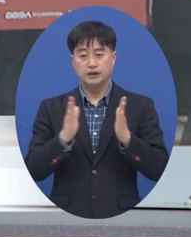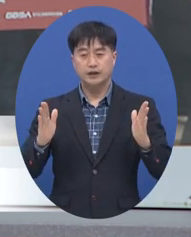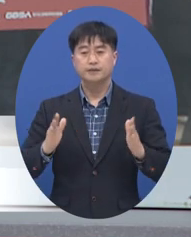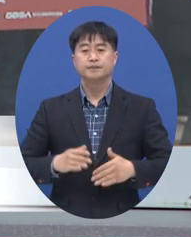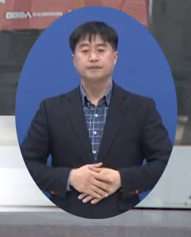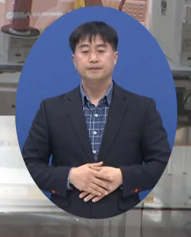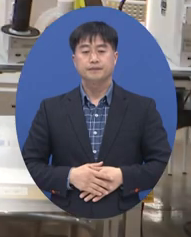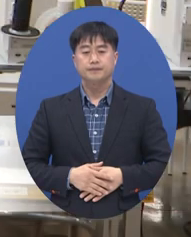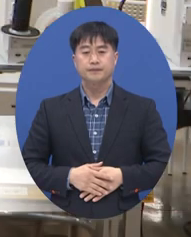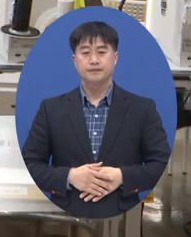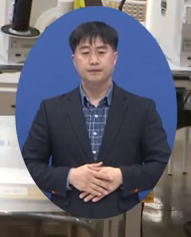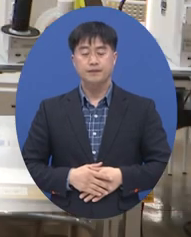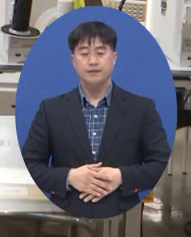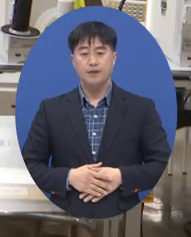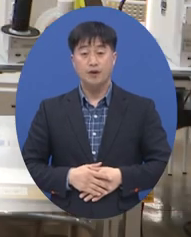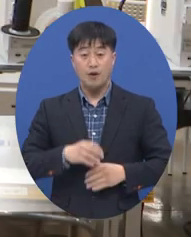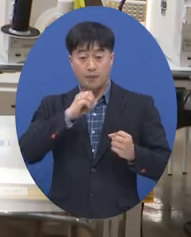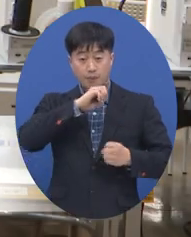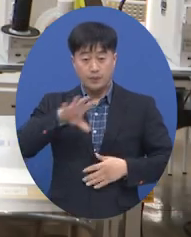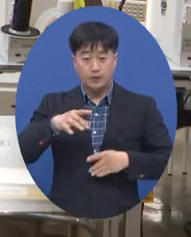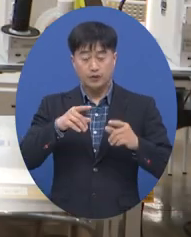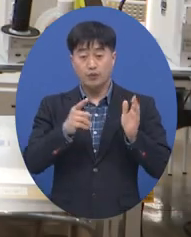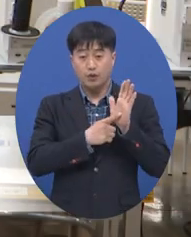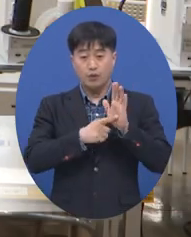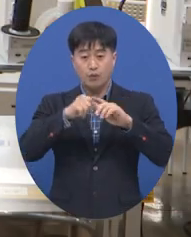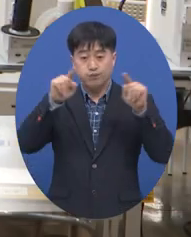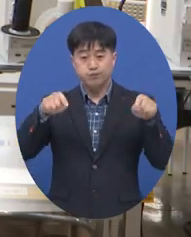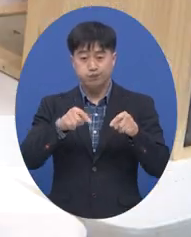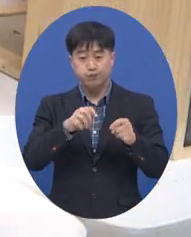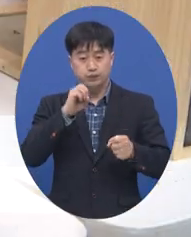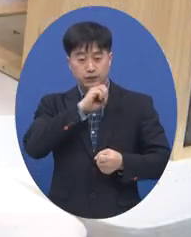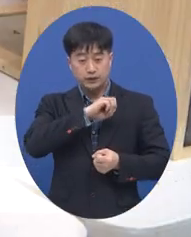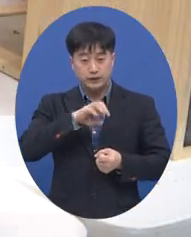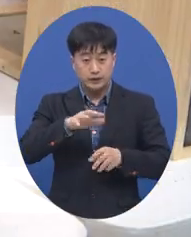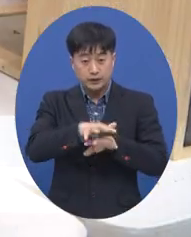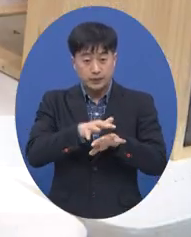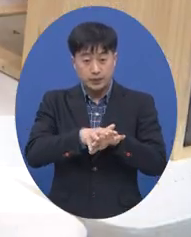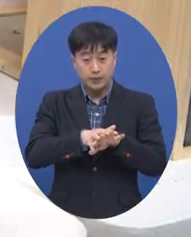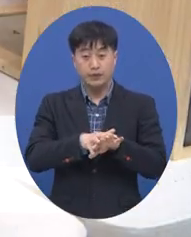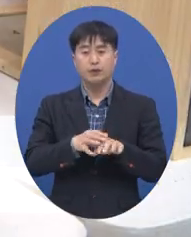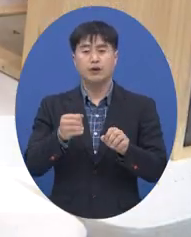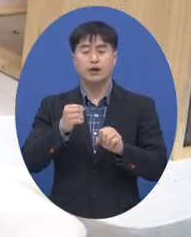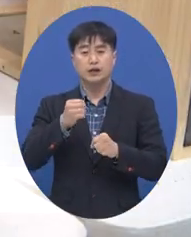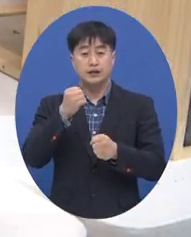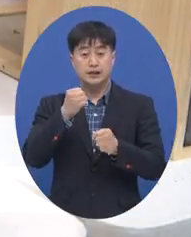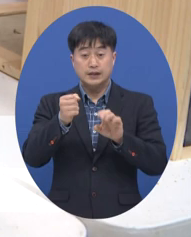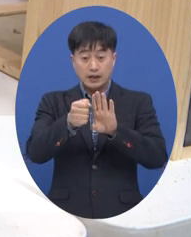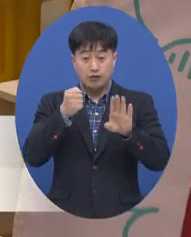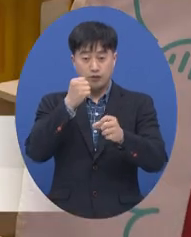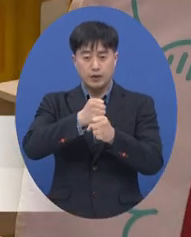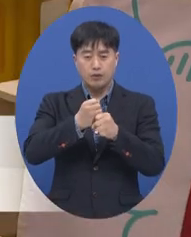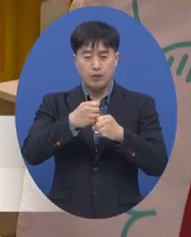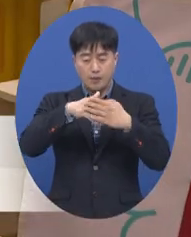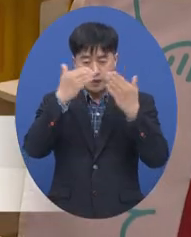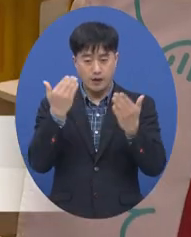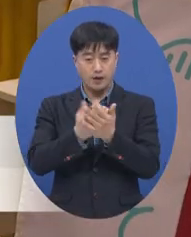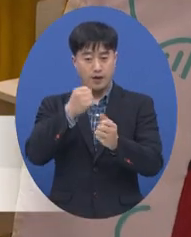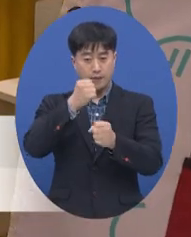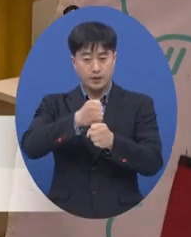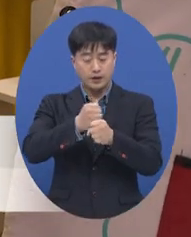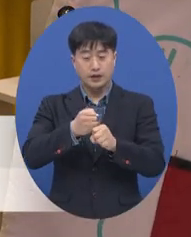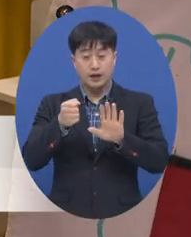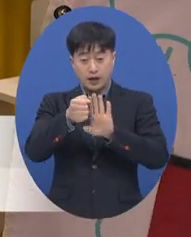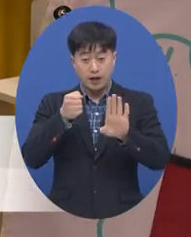플라자에서 열렸습니다. 폐현수막을 재활용한 섬유 패널로 가구를 만들고 완성된 재활용품을 기부하는 시간으로